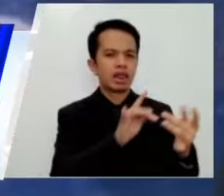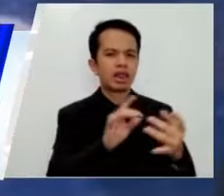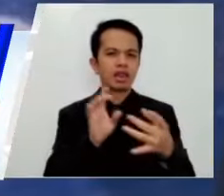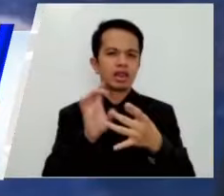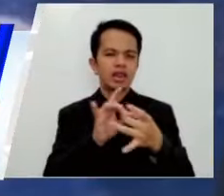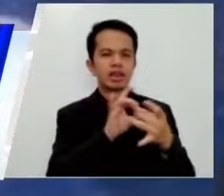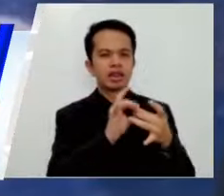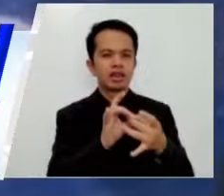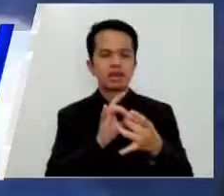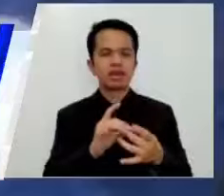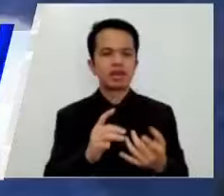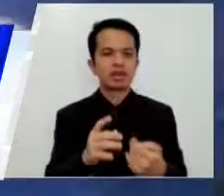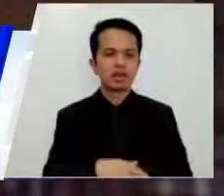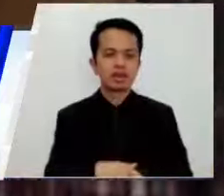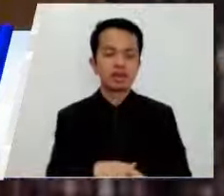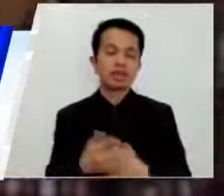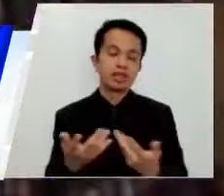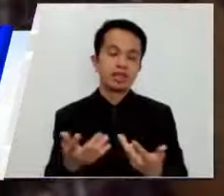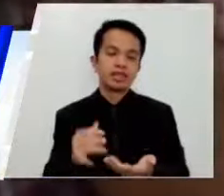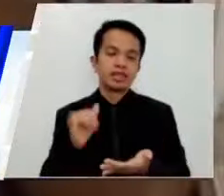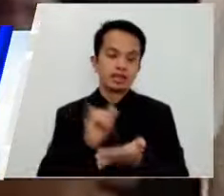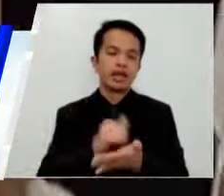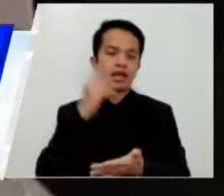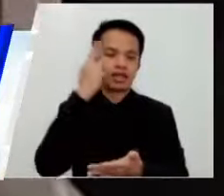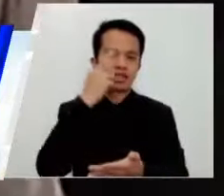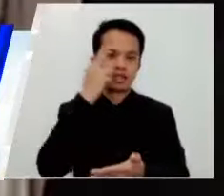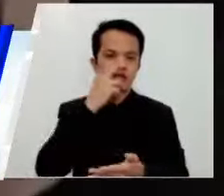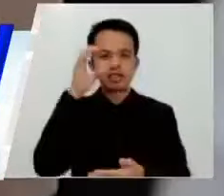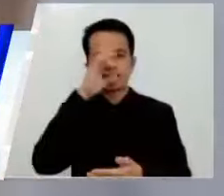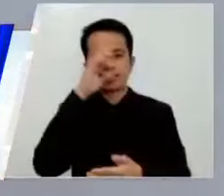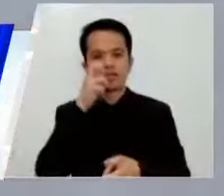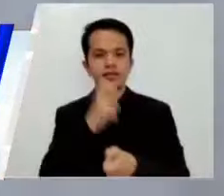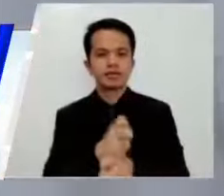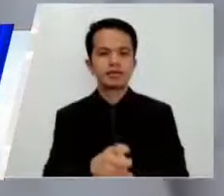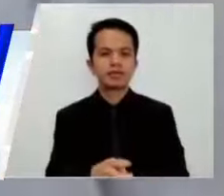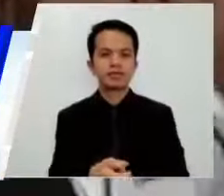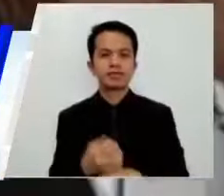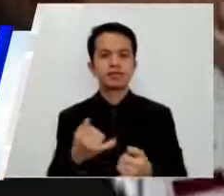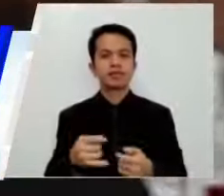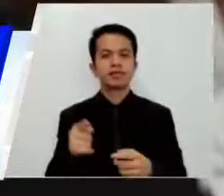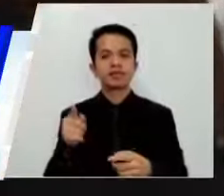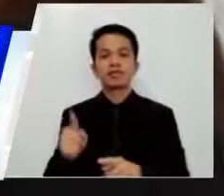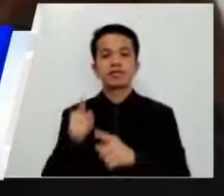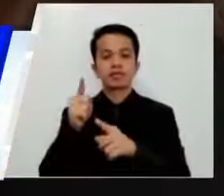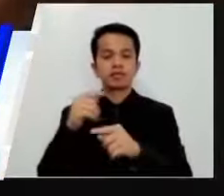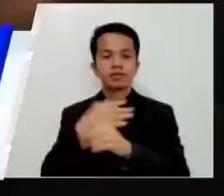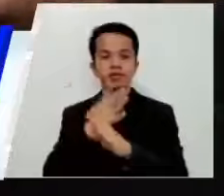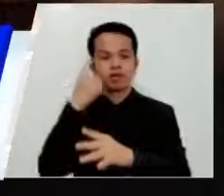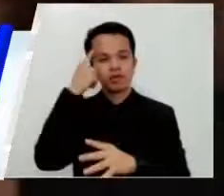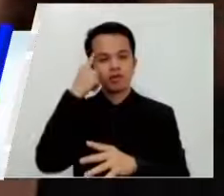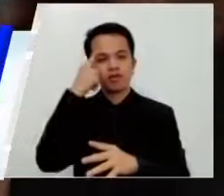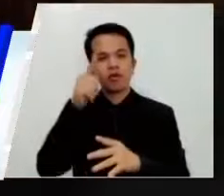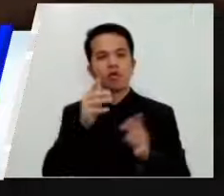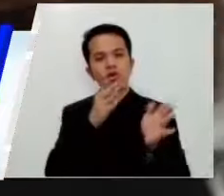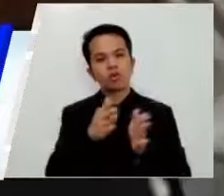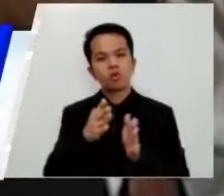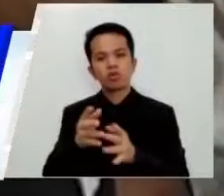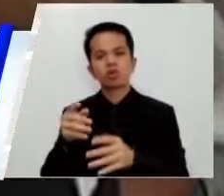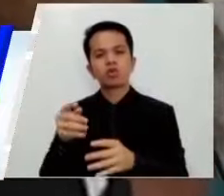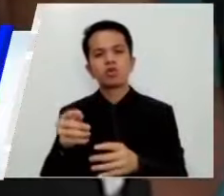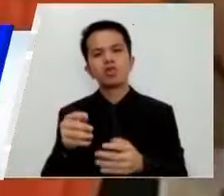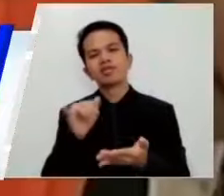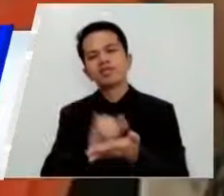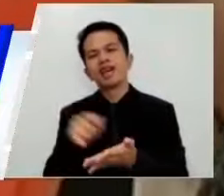be one of the reasons. Galing sa korte sa Davao City ang isang warrant para sa umano'y paglabag ni Kibuloy sa anti-child abuse